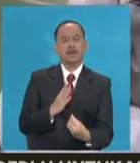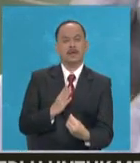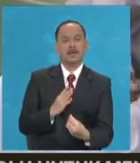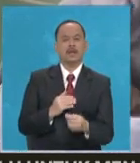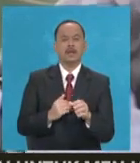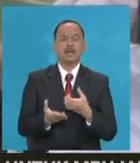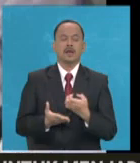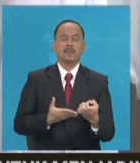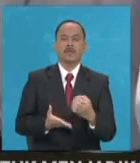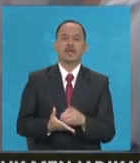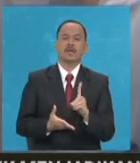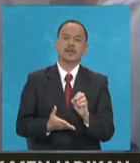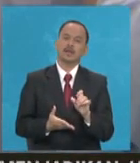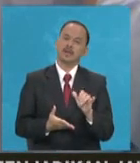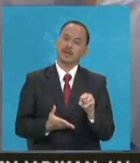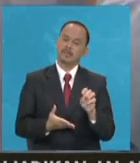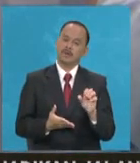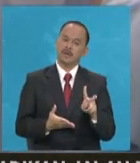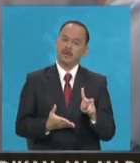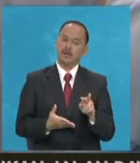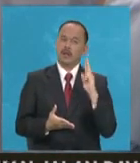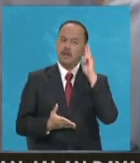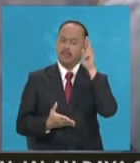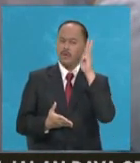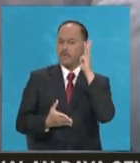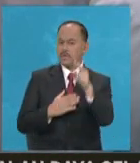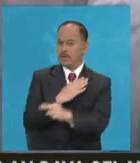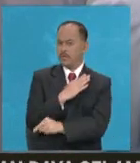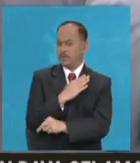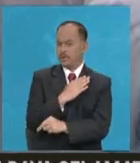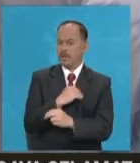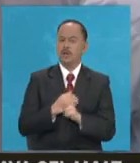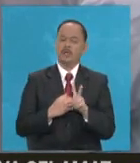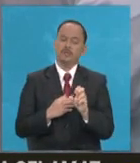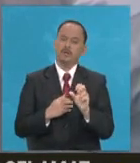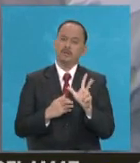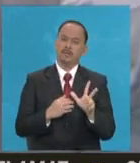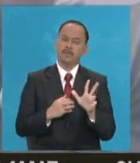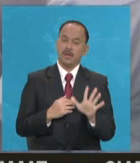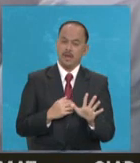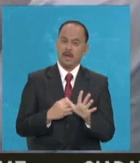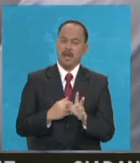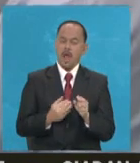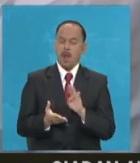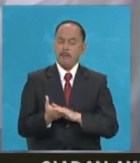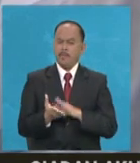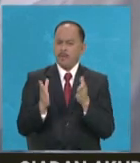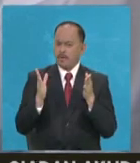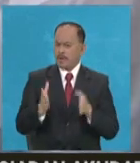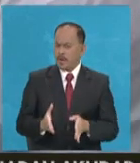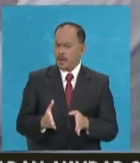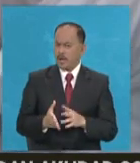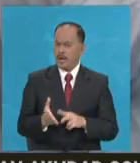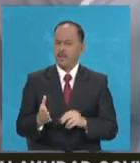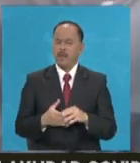ekonomi yang dinamic bagi mereaksikan wawasan 2035 pentingnya kami sebagai seorang pelajar bukan saja cemilan di